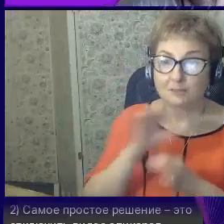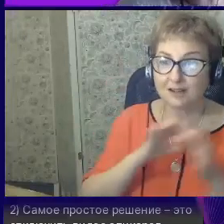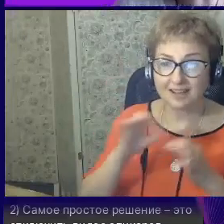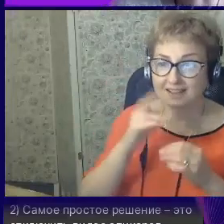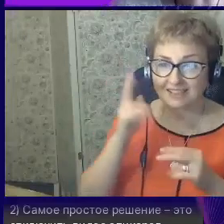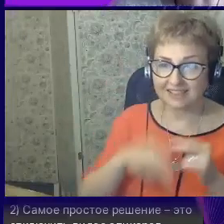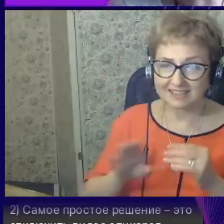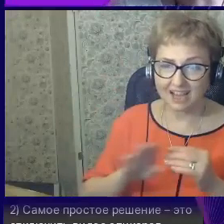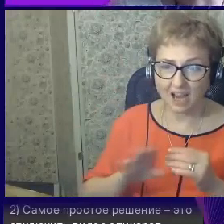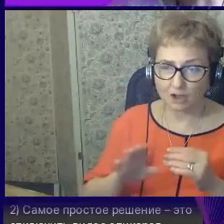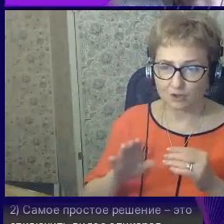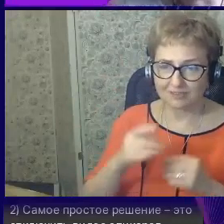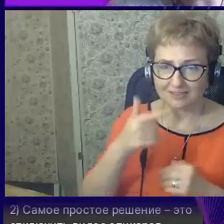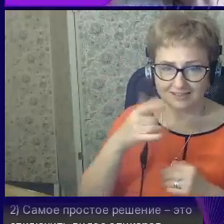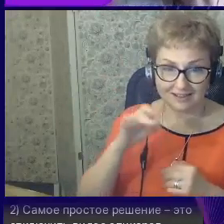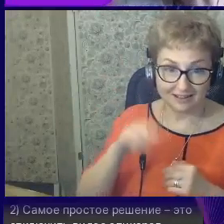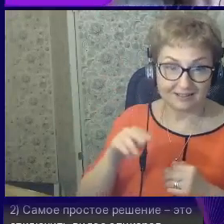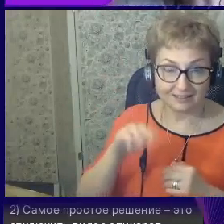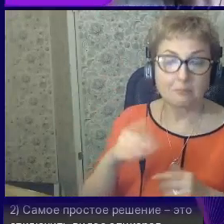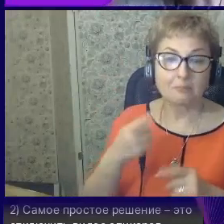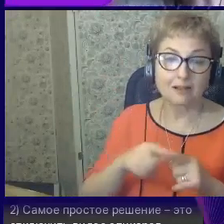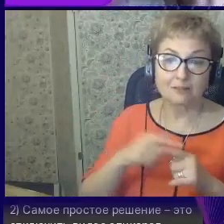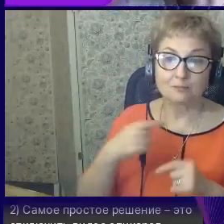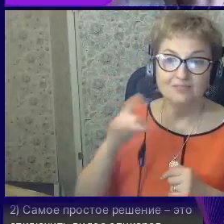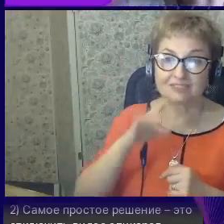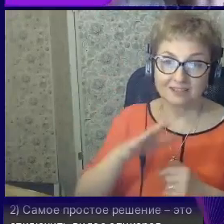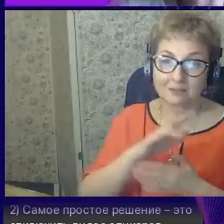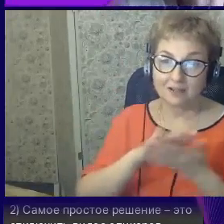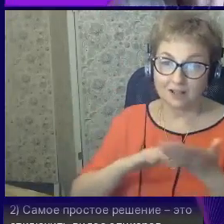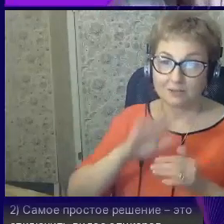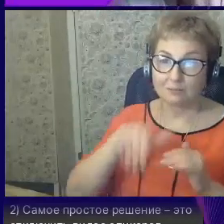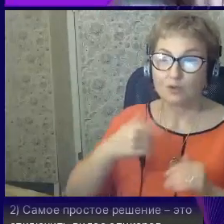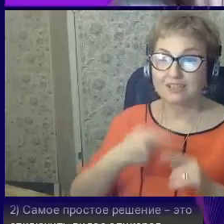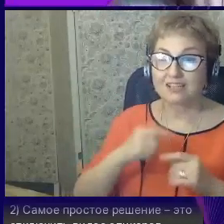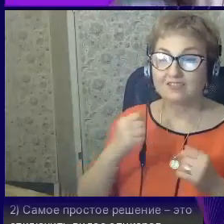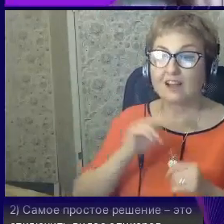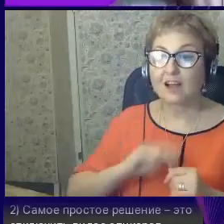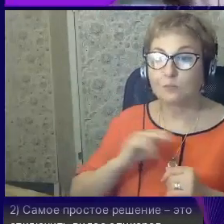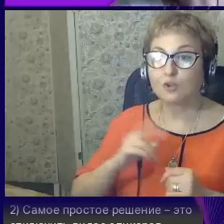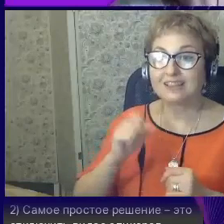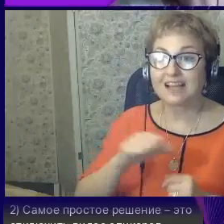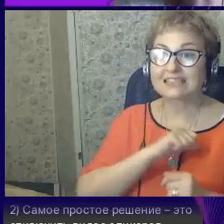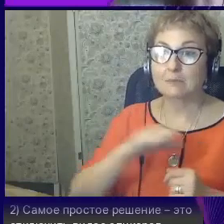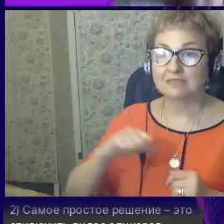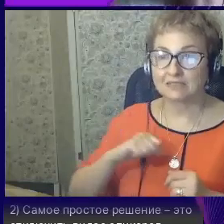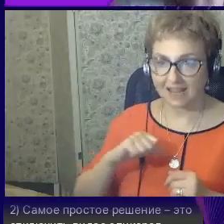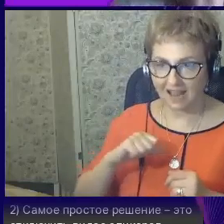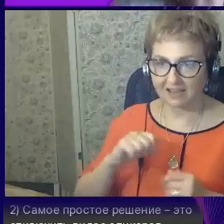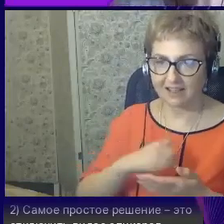не заканчиваются с грантами, поэтому мы всегда продолжаем после этого работать уже на самостоятельной